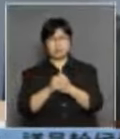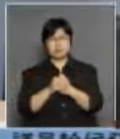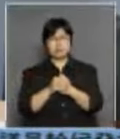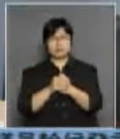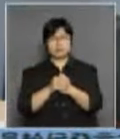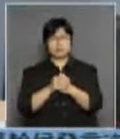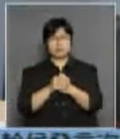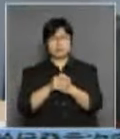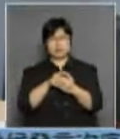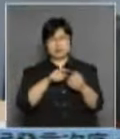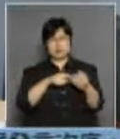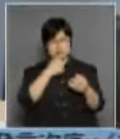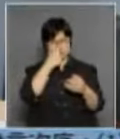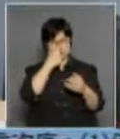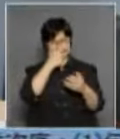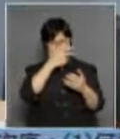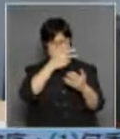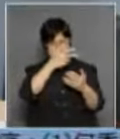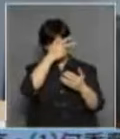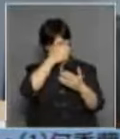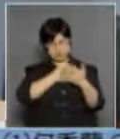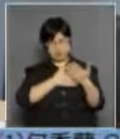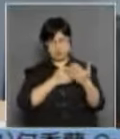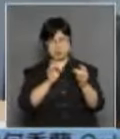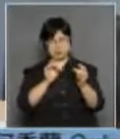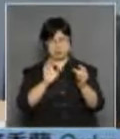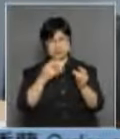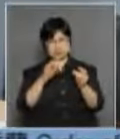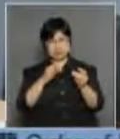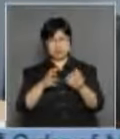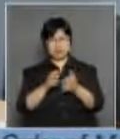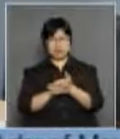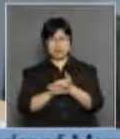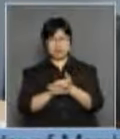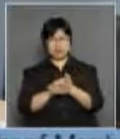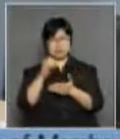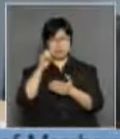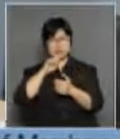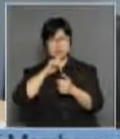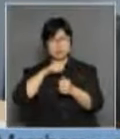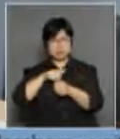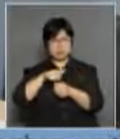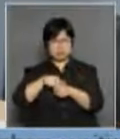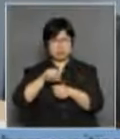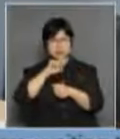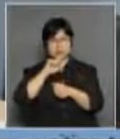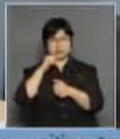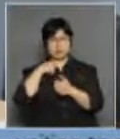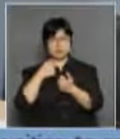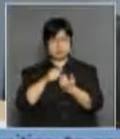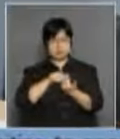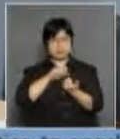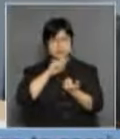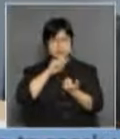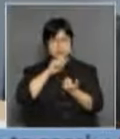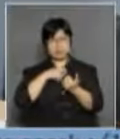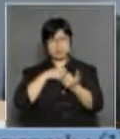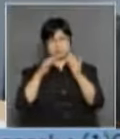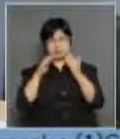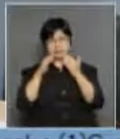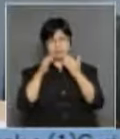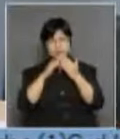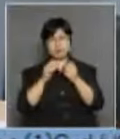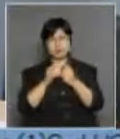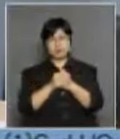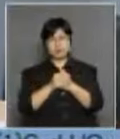在梁振英政綱第33頁咧，題為《老有所養、老有所依、老有所居》